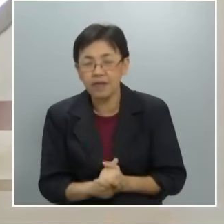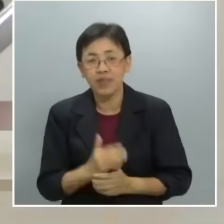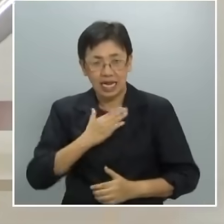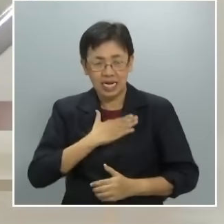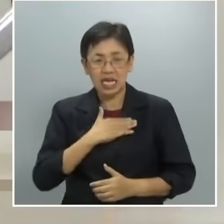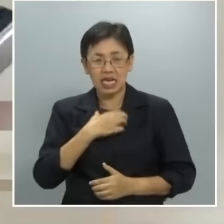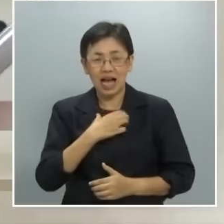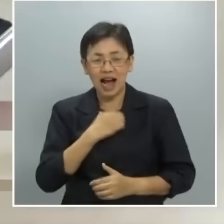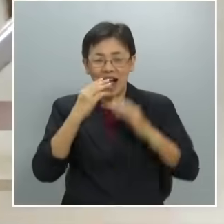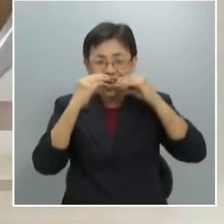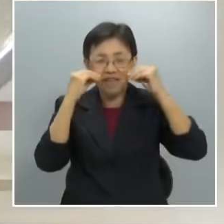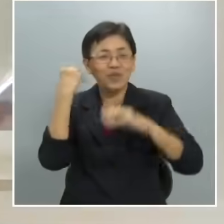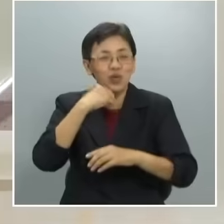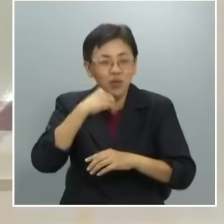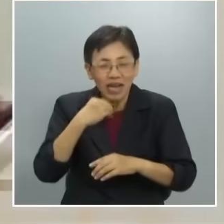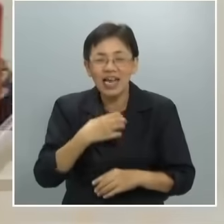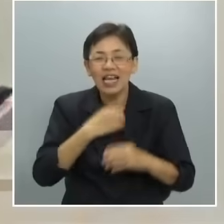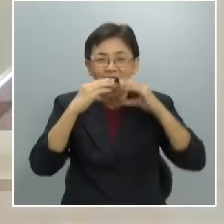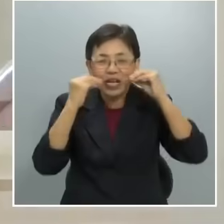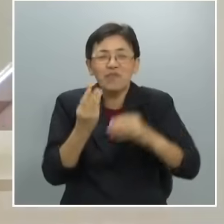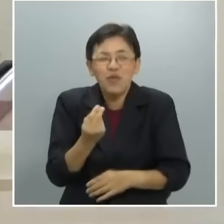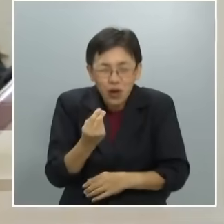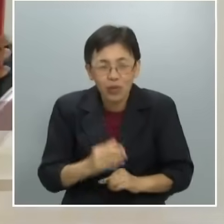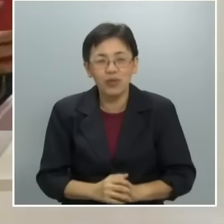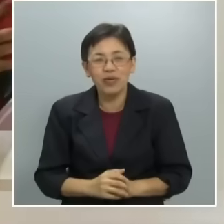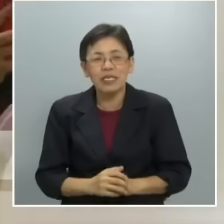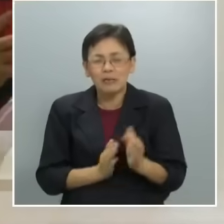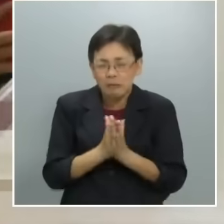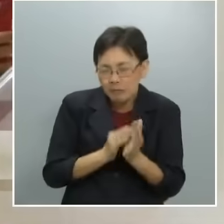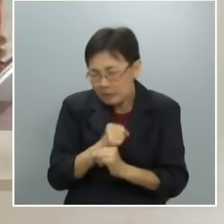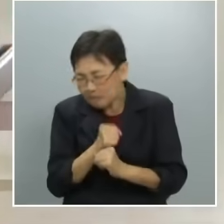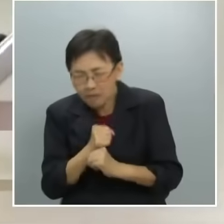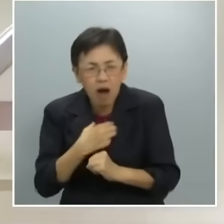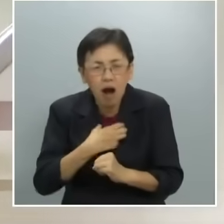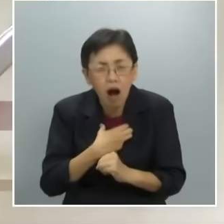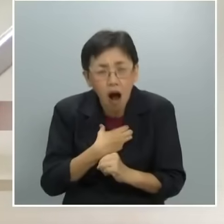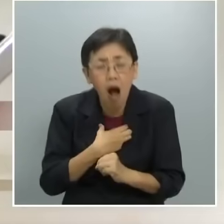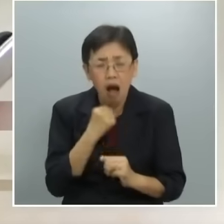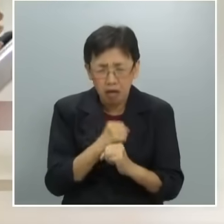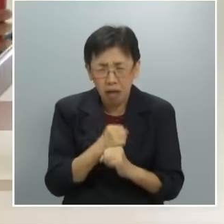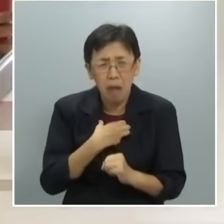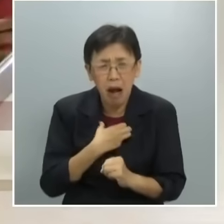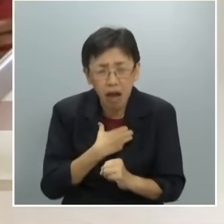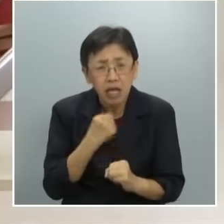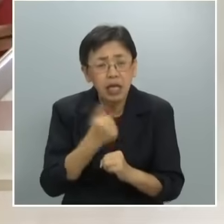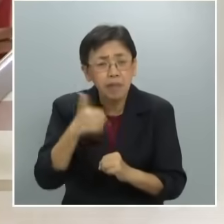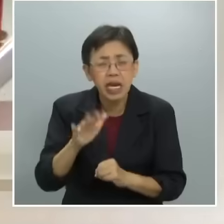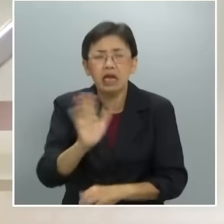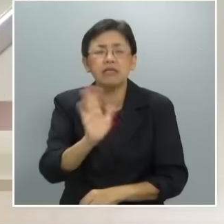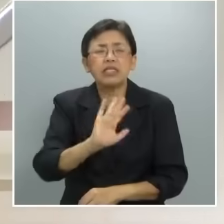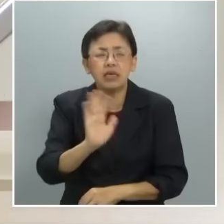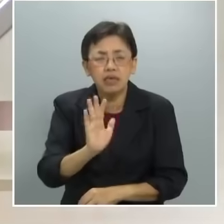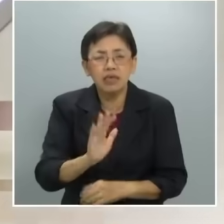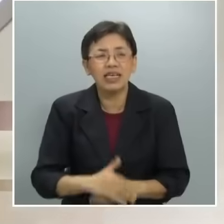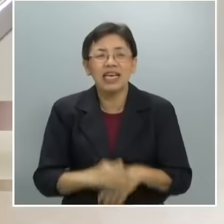ากจะให้ยิ้มทุกวันอยากจะให้ยิ้มเร็วๆตะตือรือร้นอยากจะทำแต่ไม่ได้หมายความว่าจะทำไม่ได้ อ ้ าวเรื่องยิ้ม